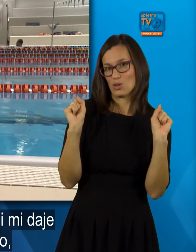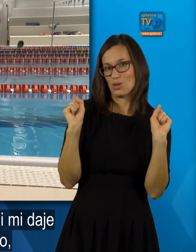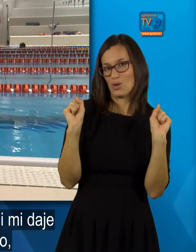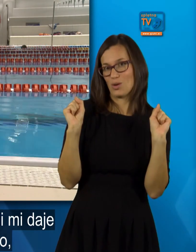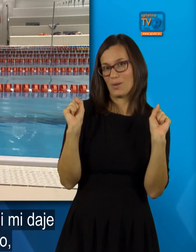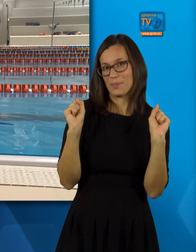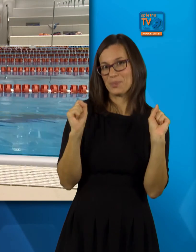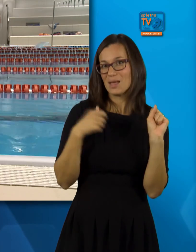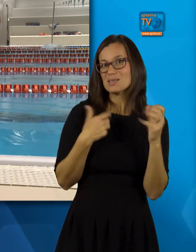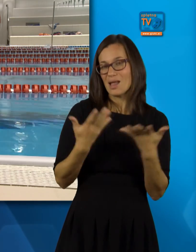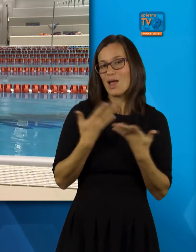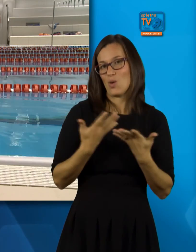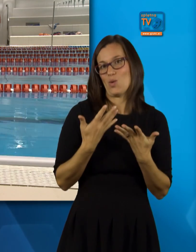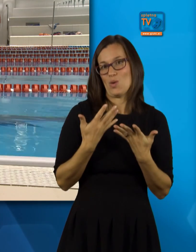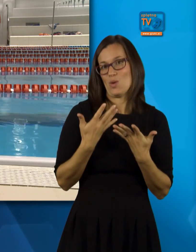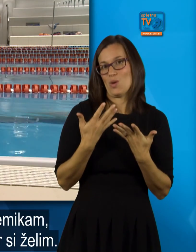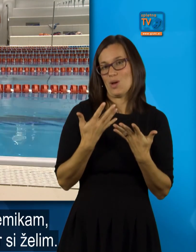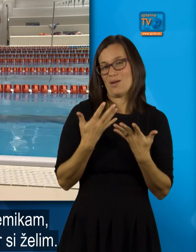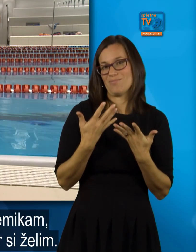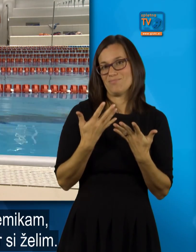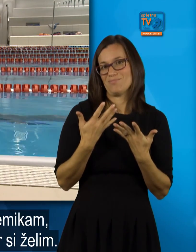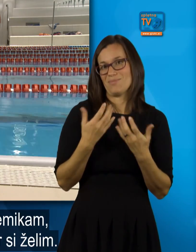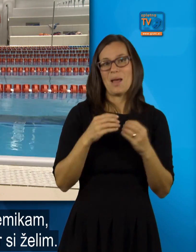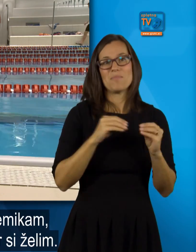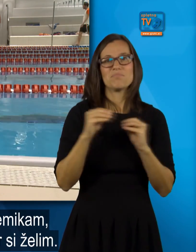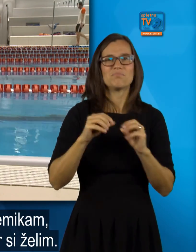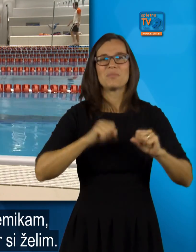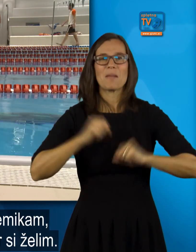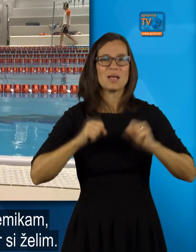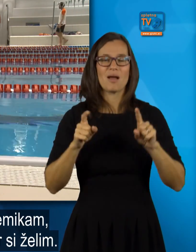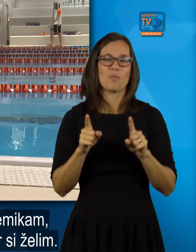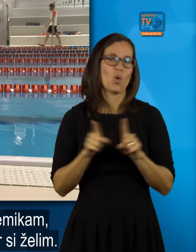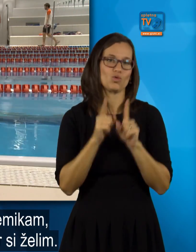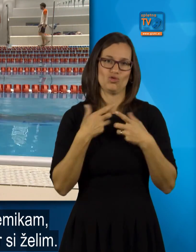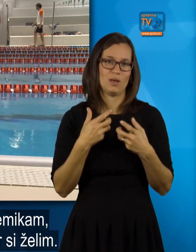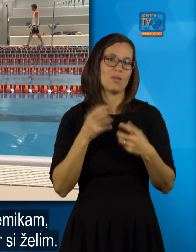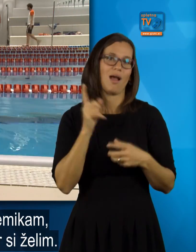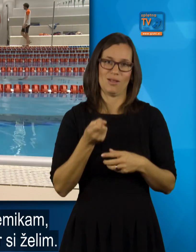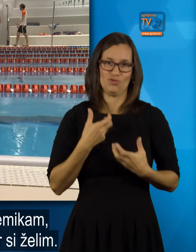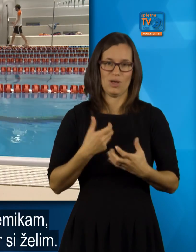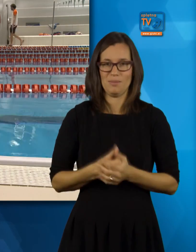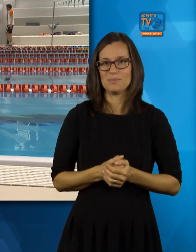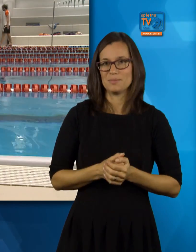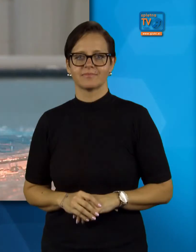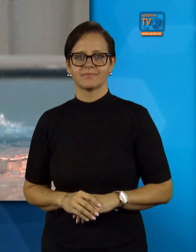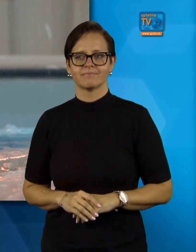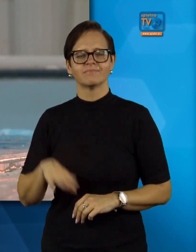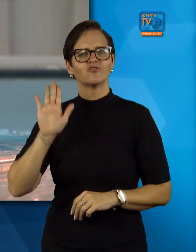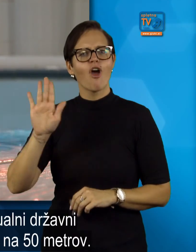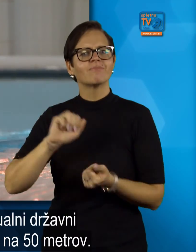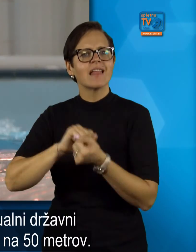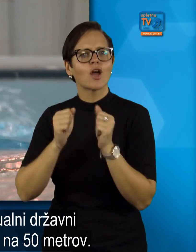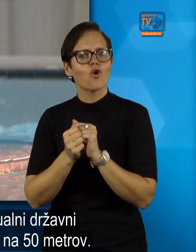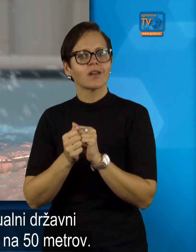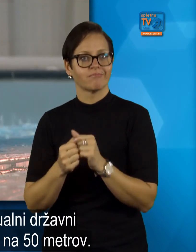daje svobodo neko, no, ker se lahko premikam res, kot si želim, kadar si želim.